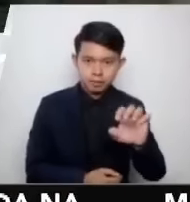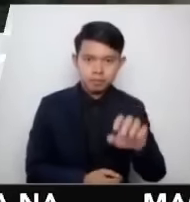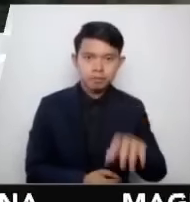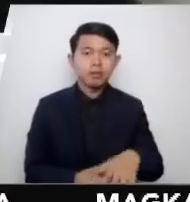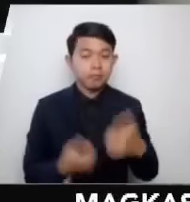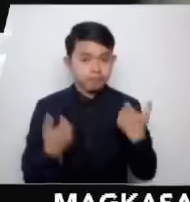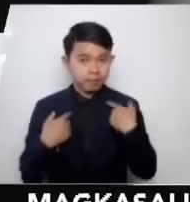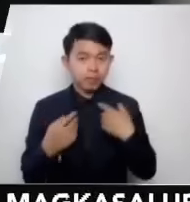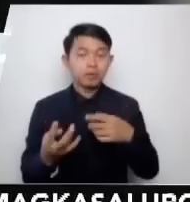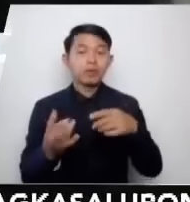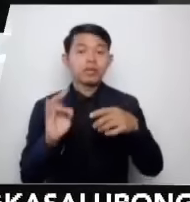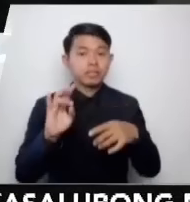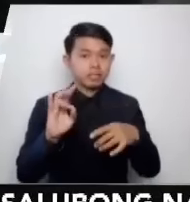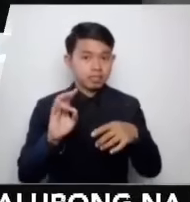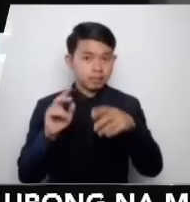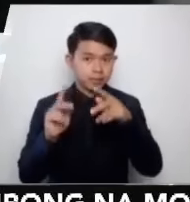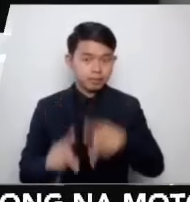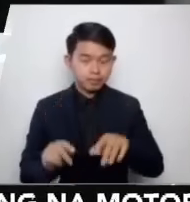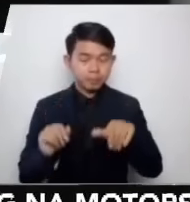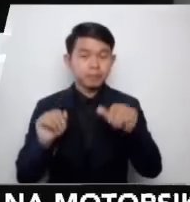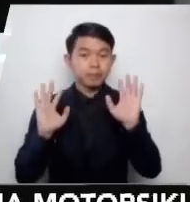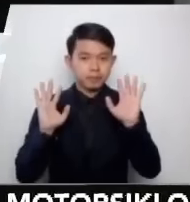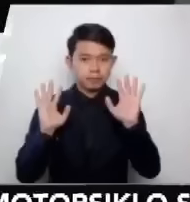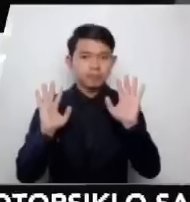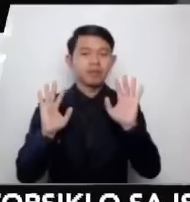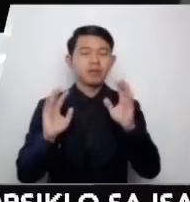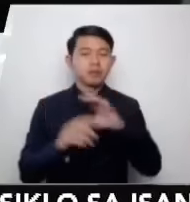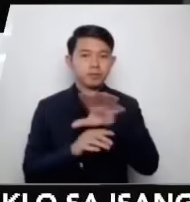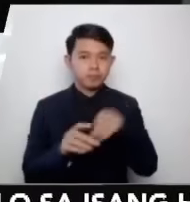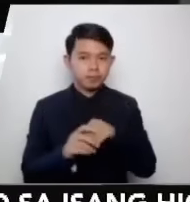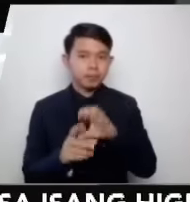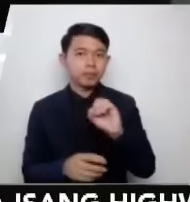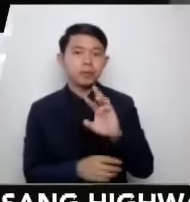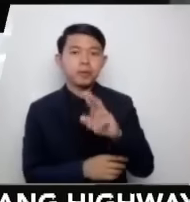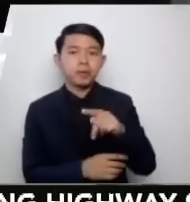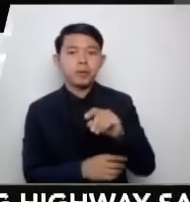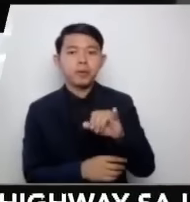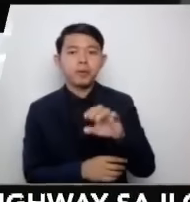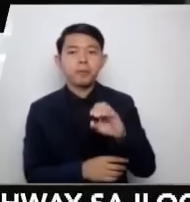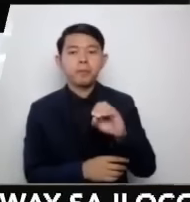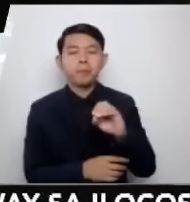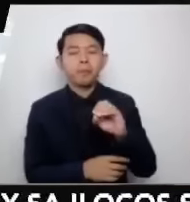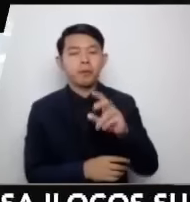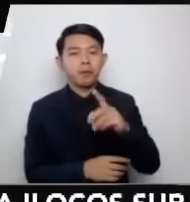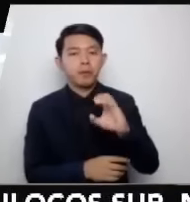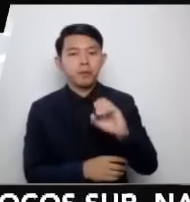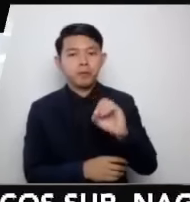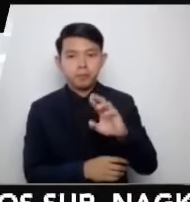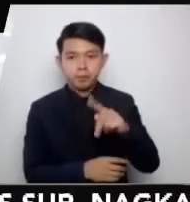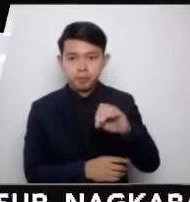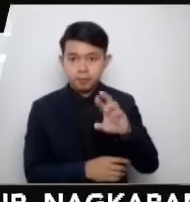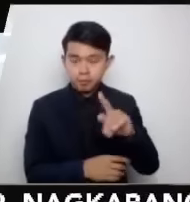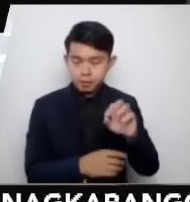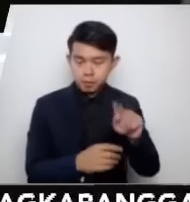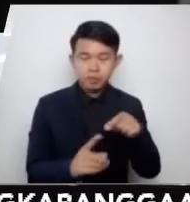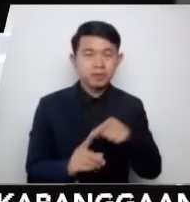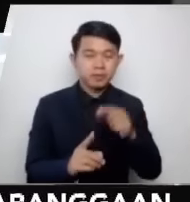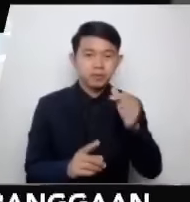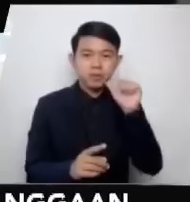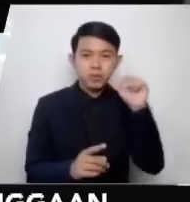mga incorporator umano na mga corporation ni Guo. Bago pa man daw nila matanggap ang warrant of arrest ng korte, may